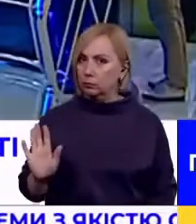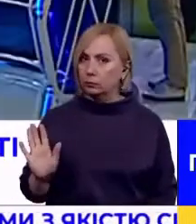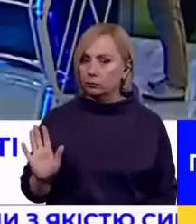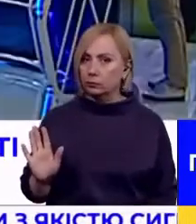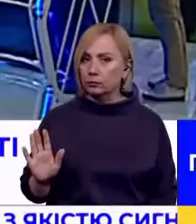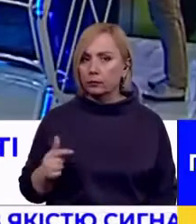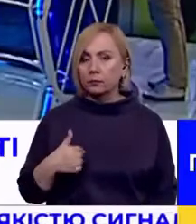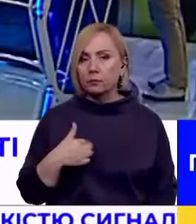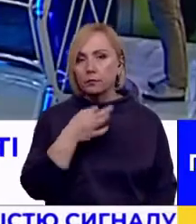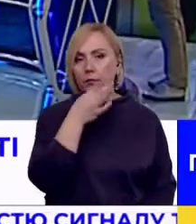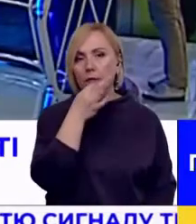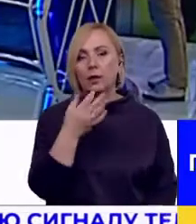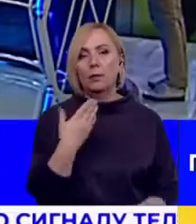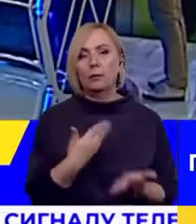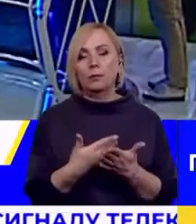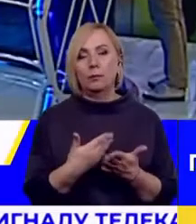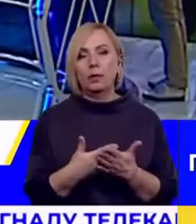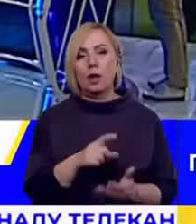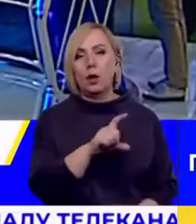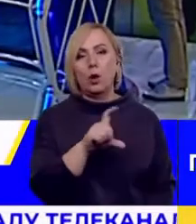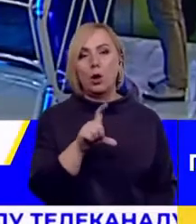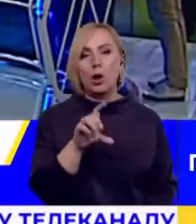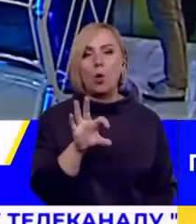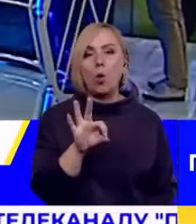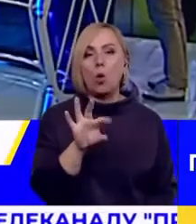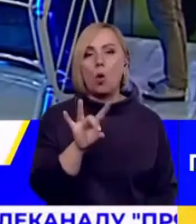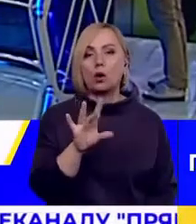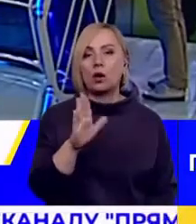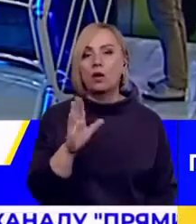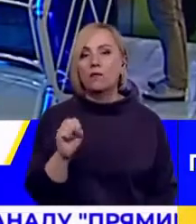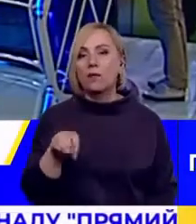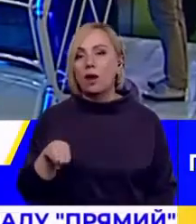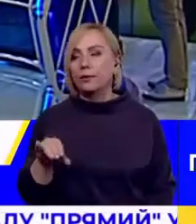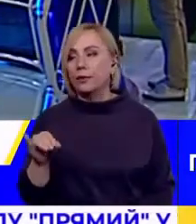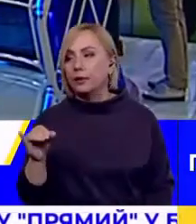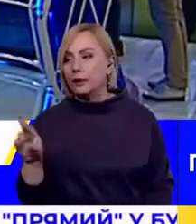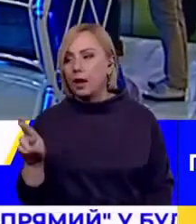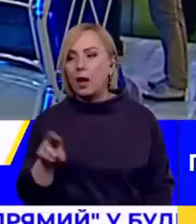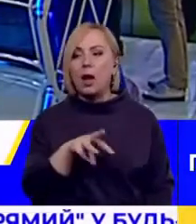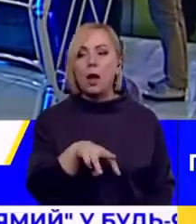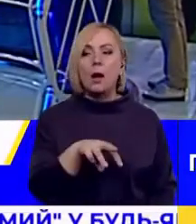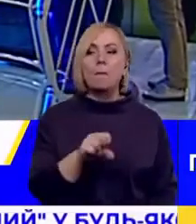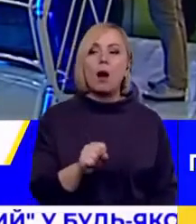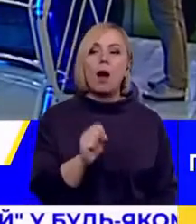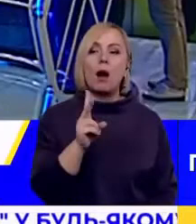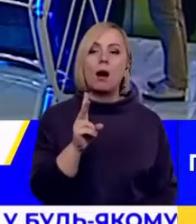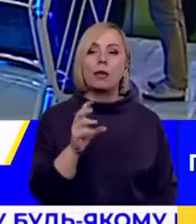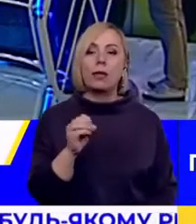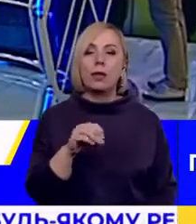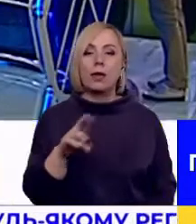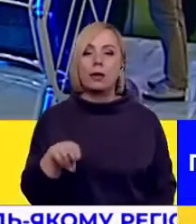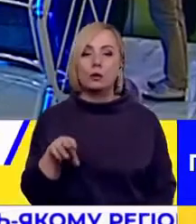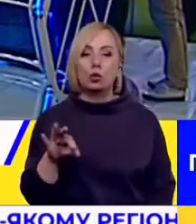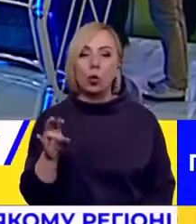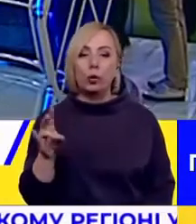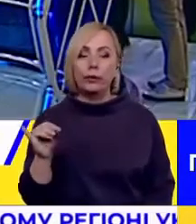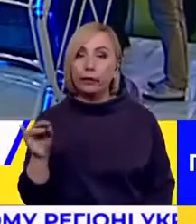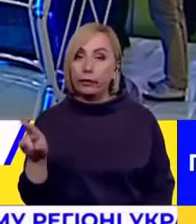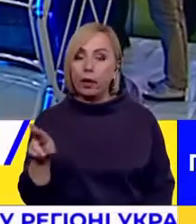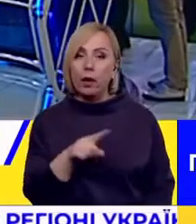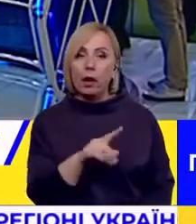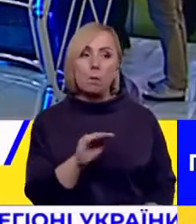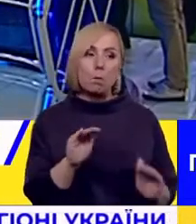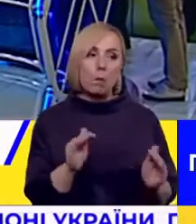згадую приклади, припустимо, Хорватії, Македонії, тобто країни, які набагато в менш